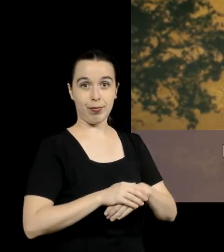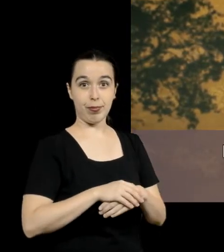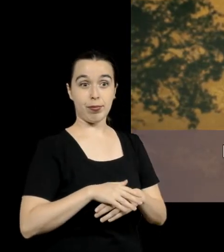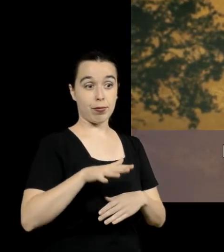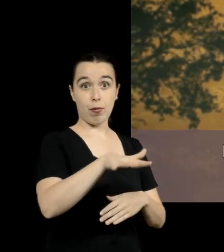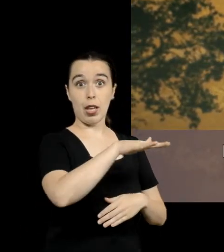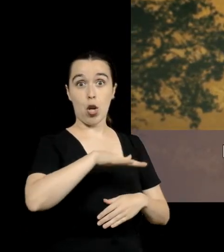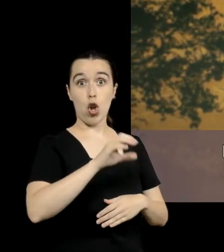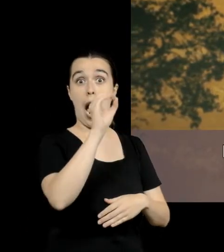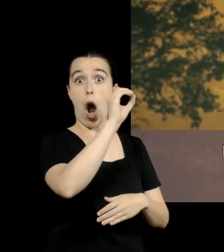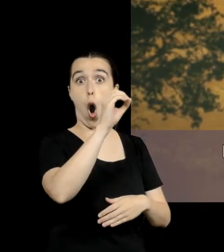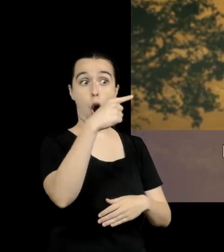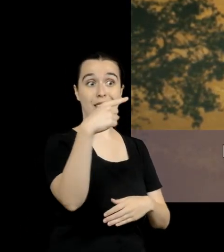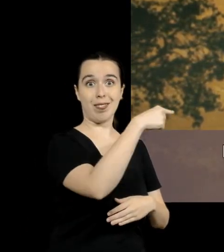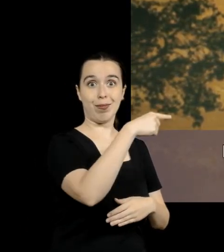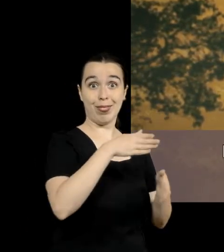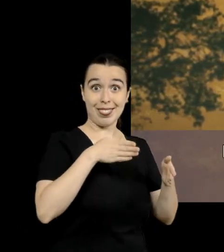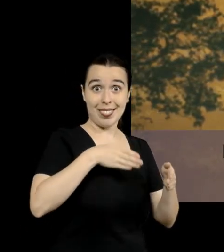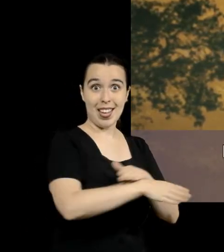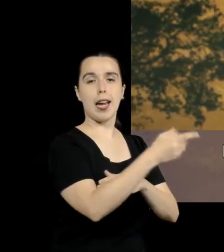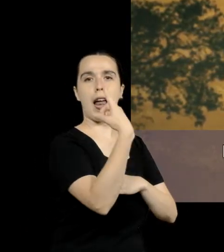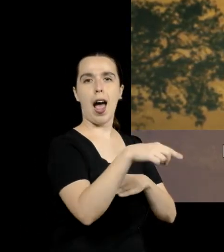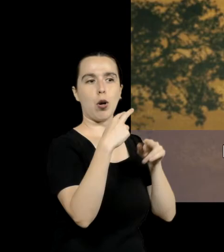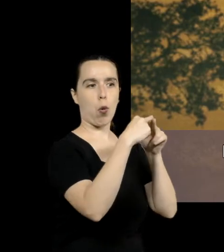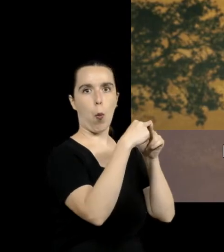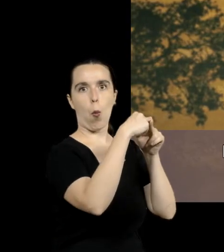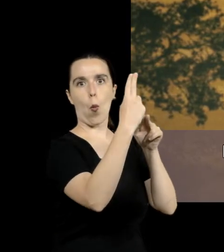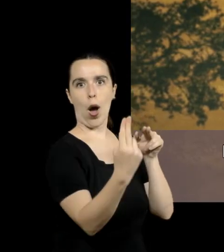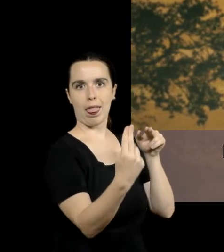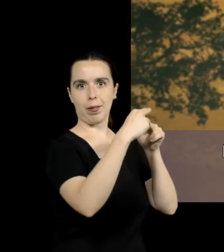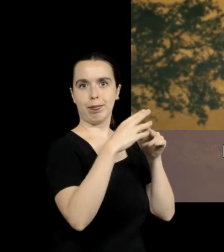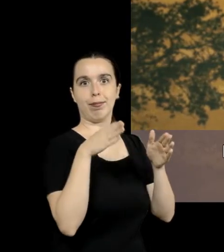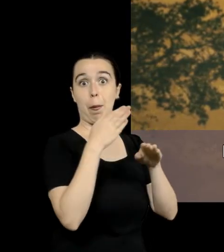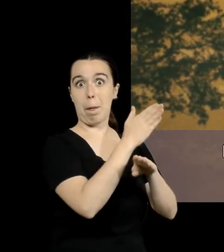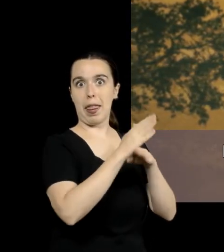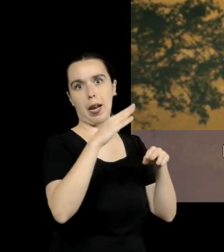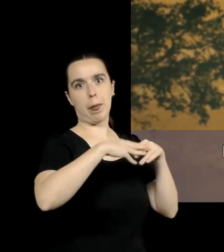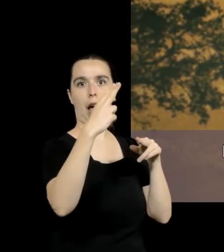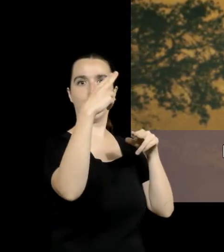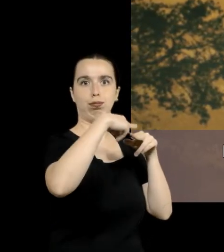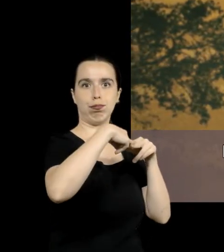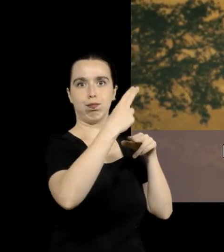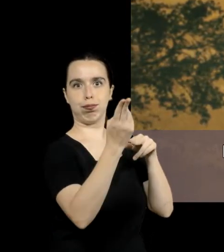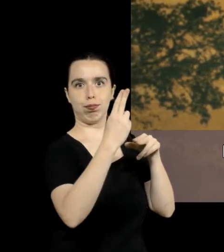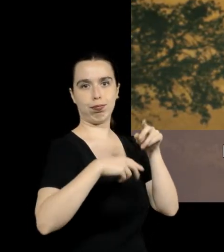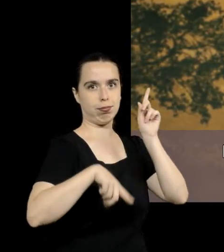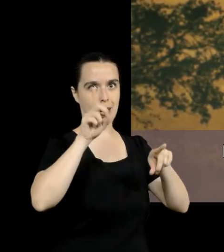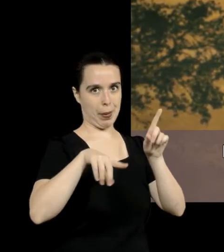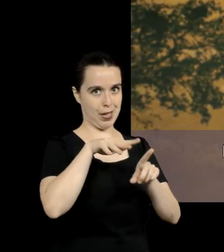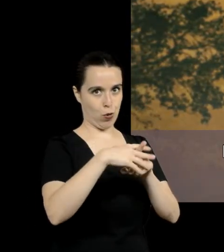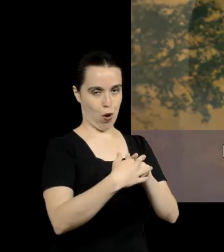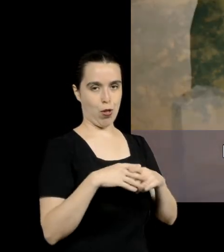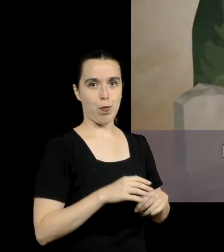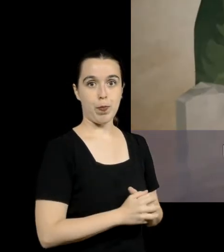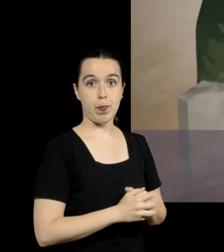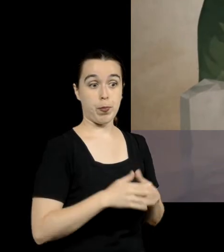La porta oest disposava d'un pont de fusta que es podia treure en cas de necessitat. Els habitants de l'esquerda van construir una